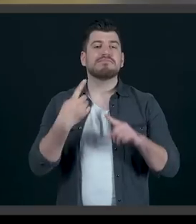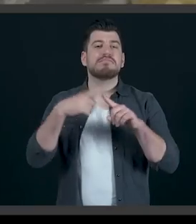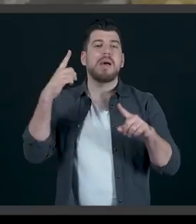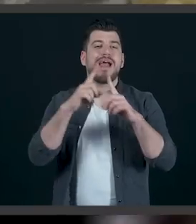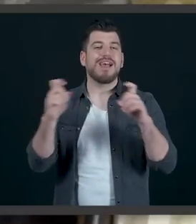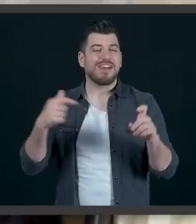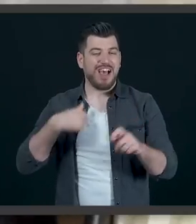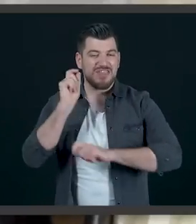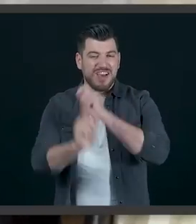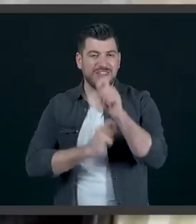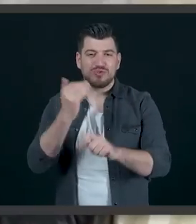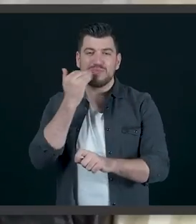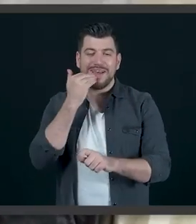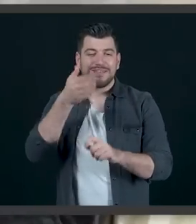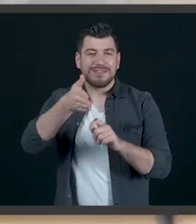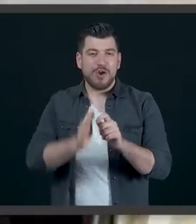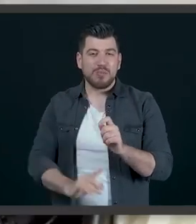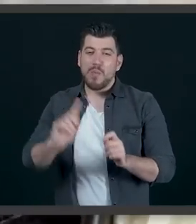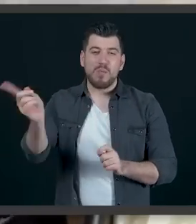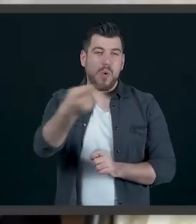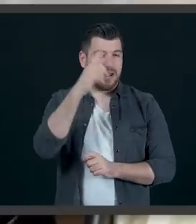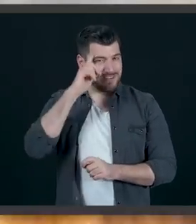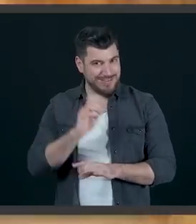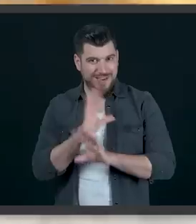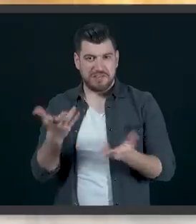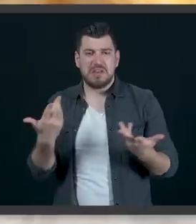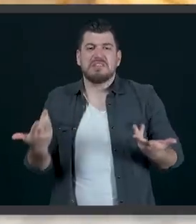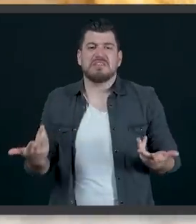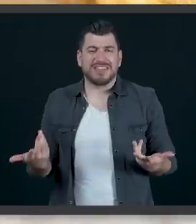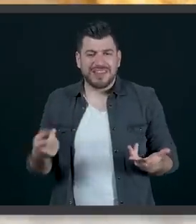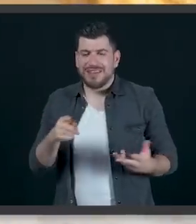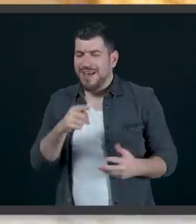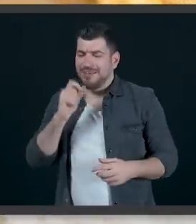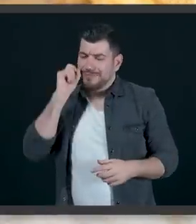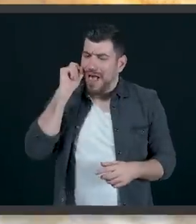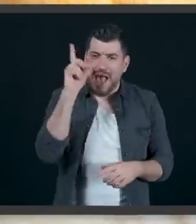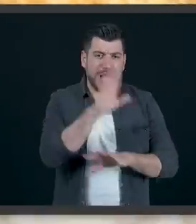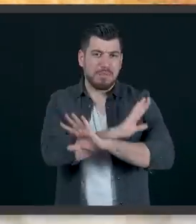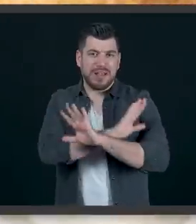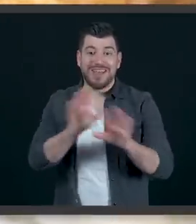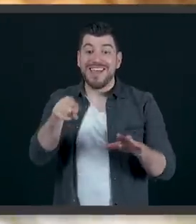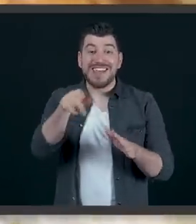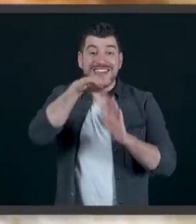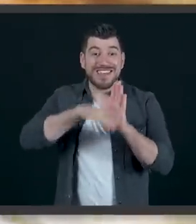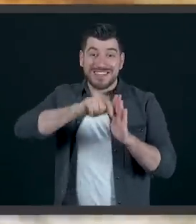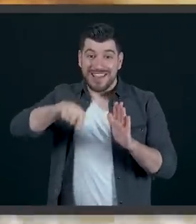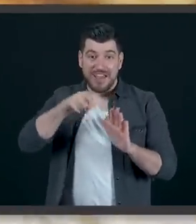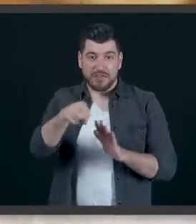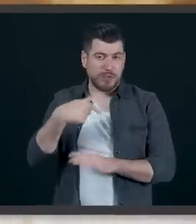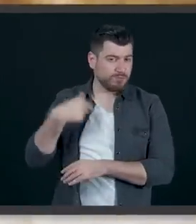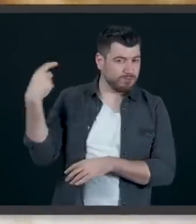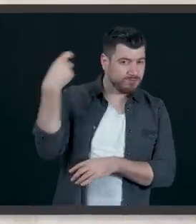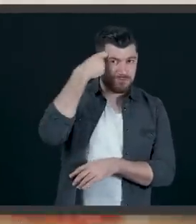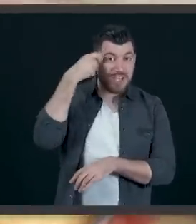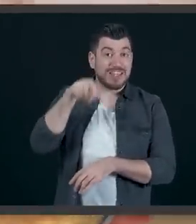Με πολύ απλά υλικά θα μεταμορφώσουμε την τυρόπιτα που όλοι γνωρίζετε σε ένα αριστούργημα. Η συνταγή αυτή είναι η